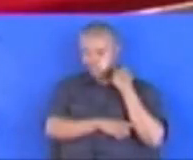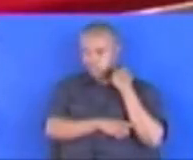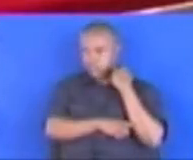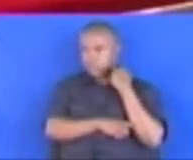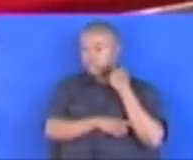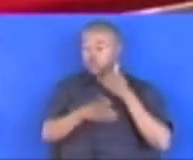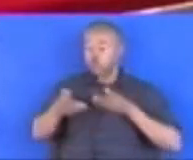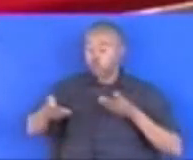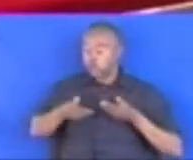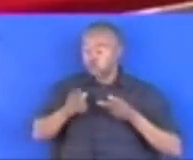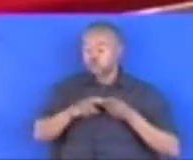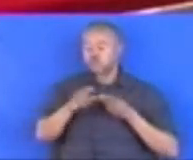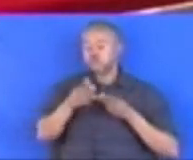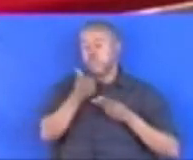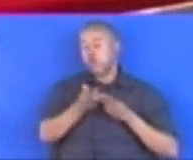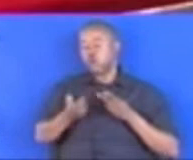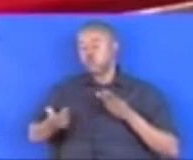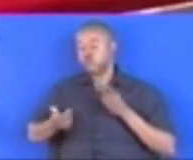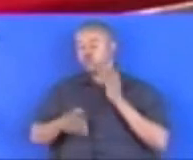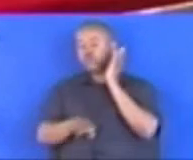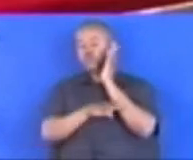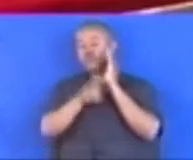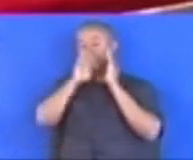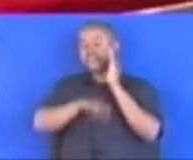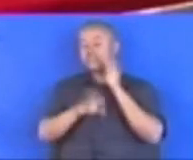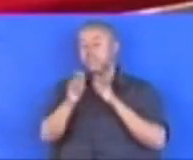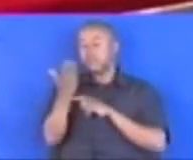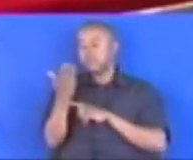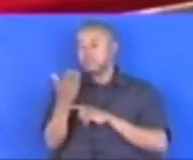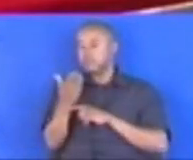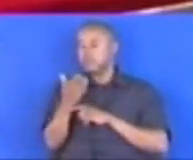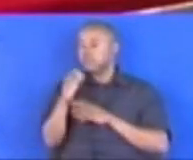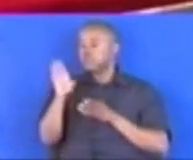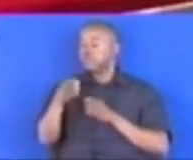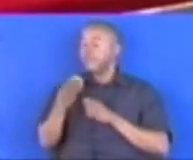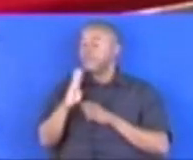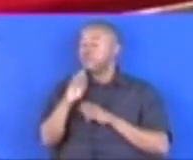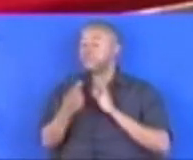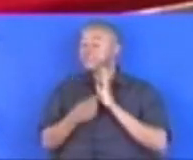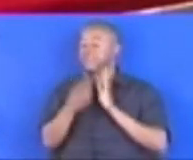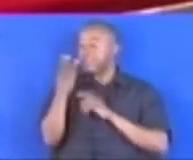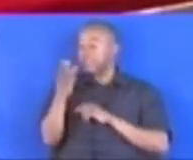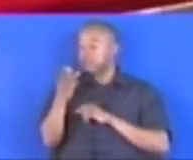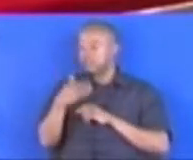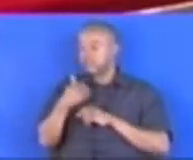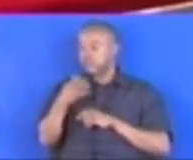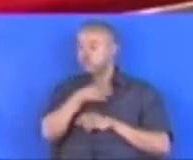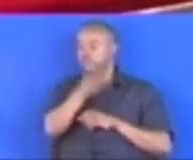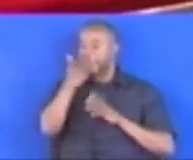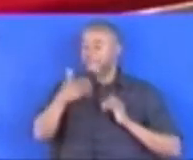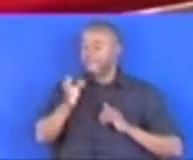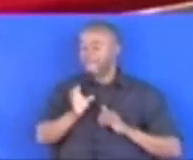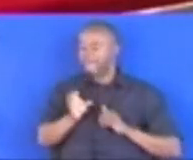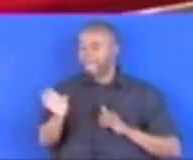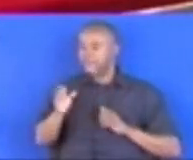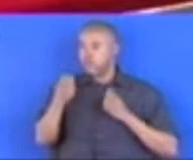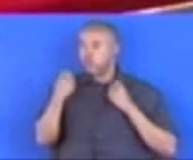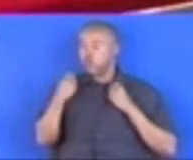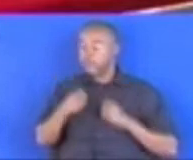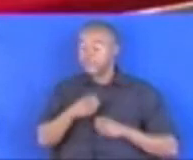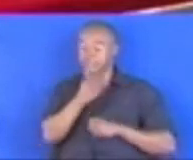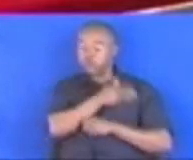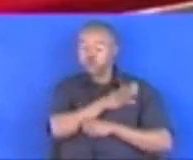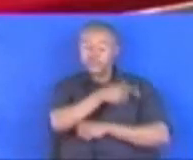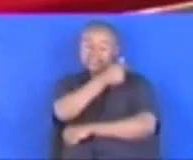wachanga na watoto wenye umri chini ya miaka 5. Jumla ya shilingi bilioni 63.5 tumetenga kwa ajili ya kuimarisha mnyororo mzima wa huduma za